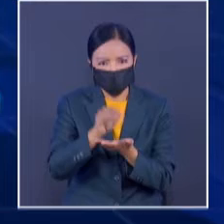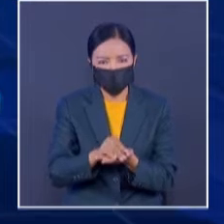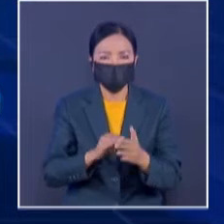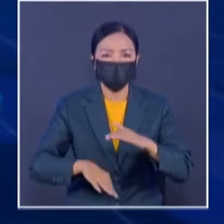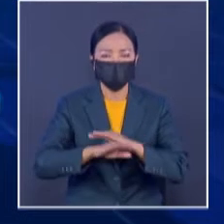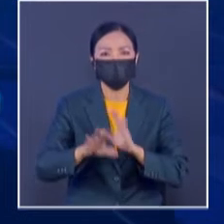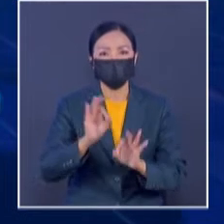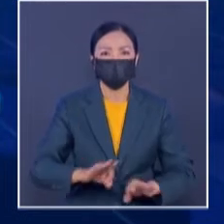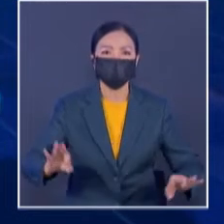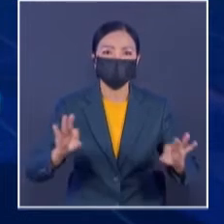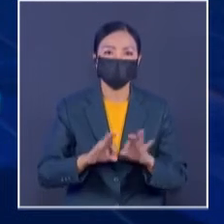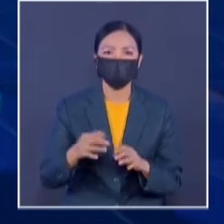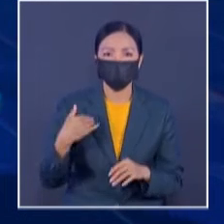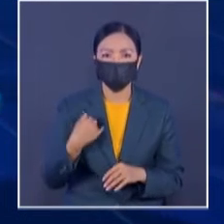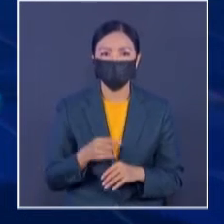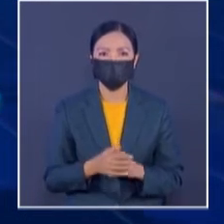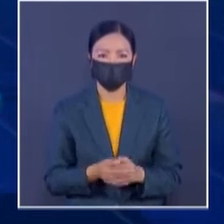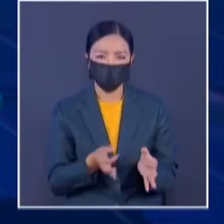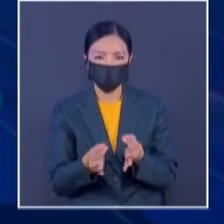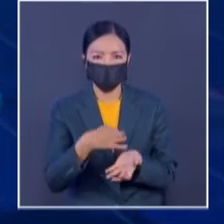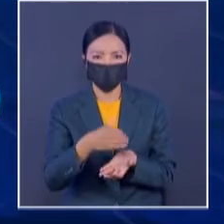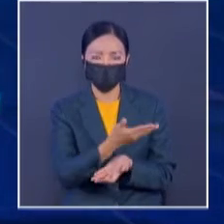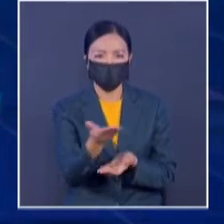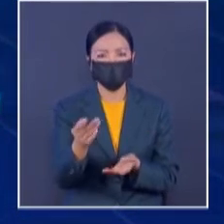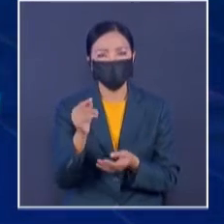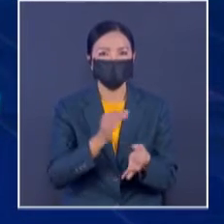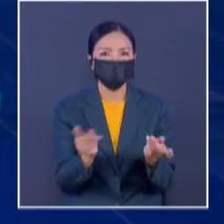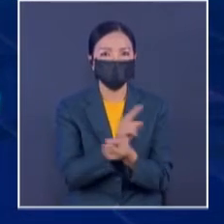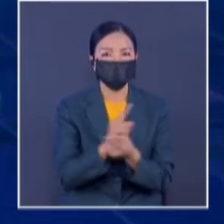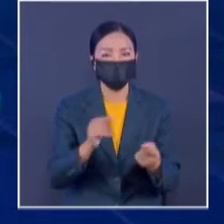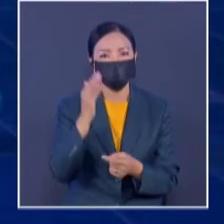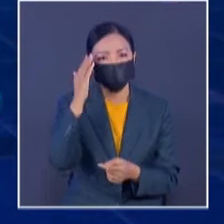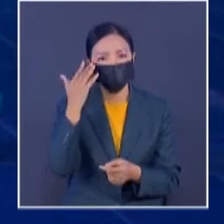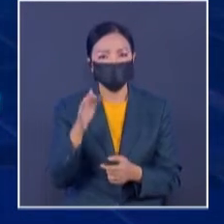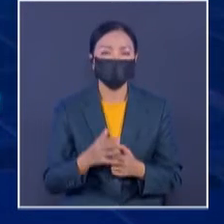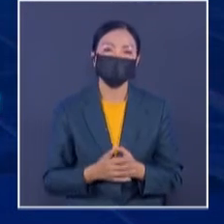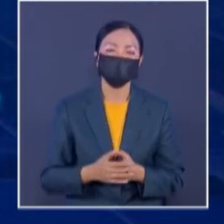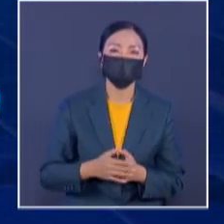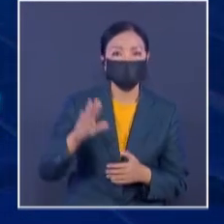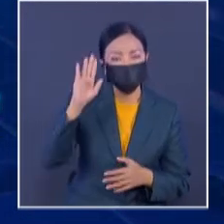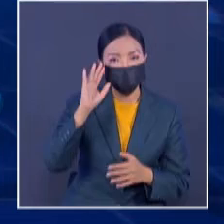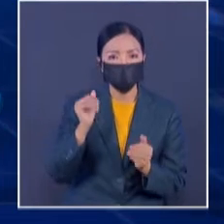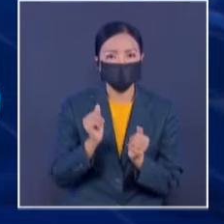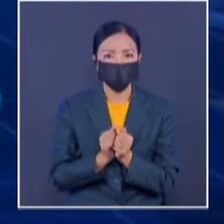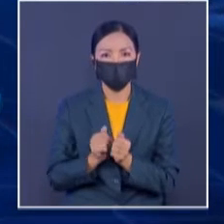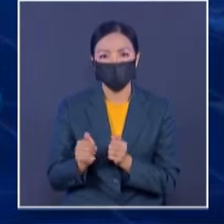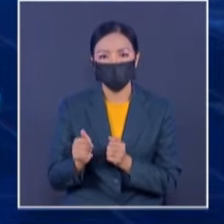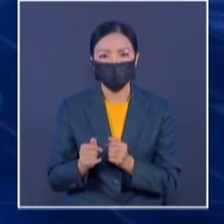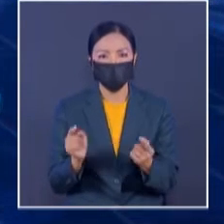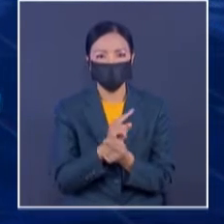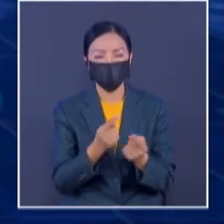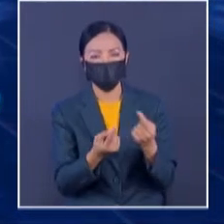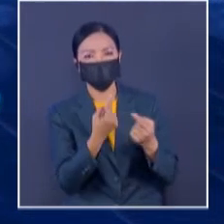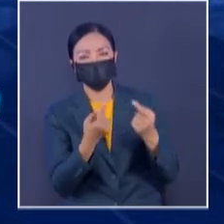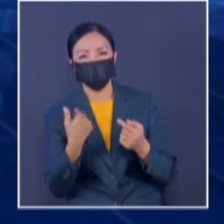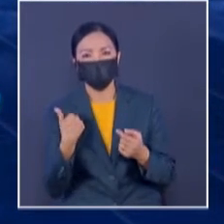หลักฐานสำคัญแล้วก็สามารถชี้แจงความจริงให้กับสังคมได้รับทราบกันนะครับไม่งั้นเนี่ยตำรวจก็จะถูกสังคมพิพาก